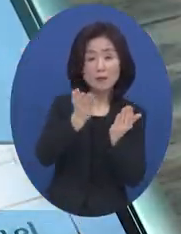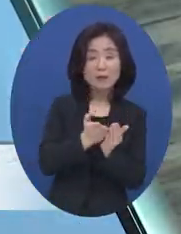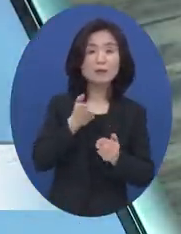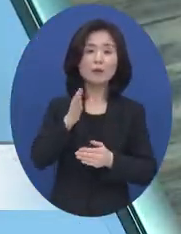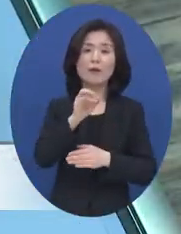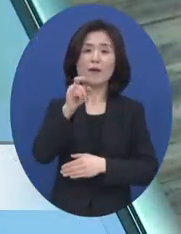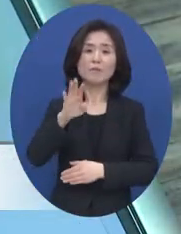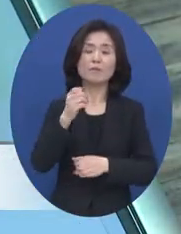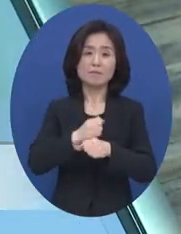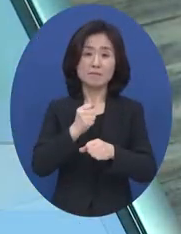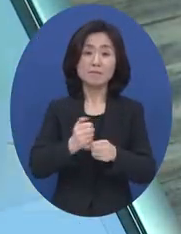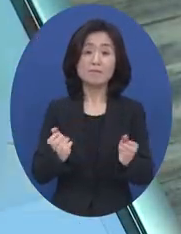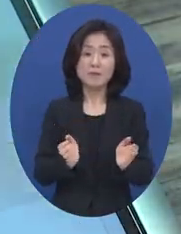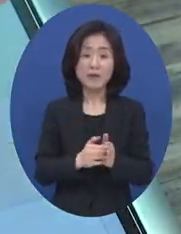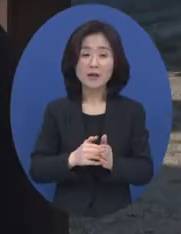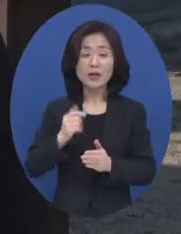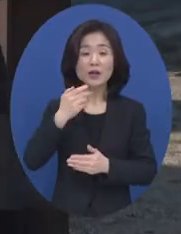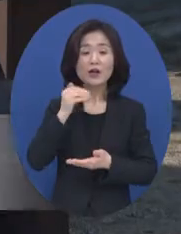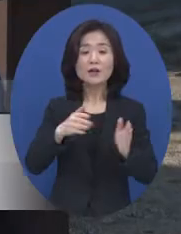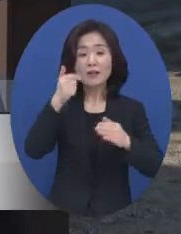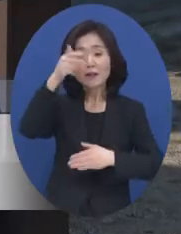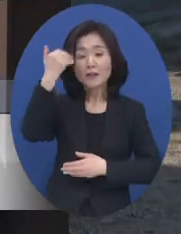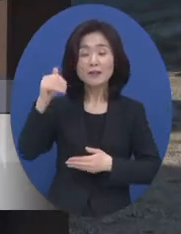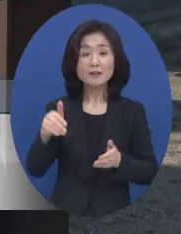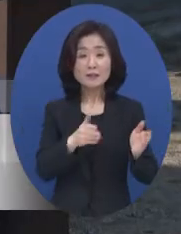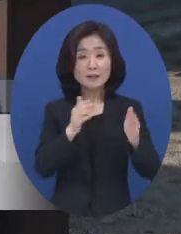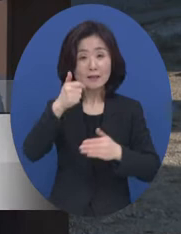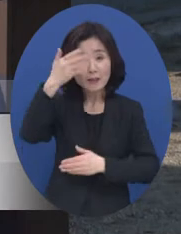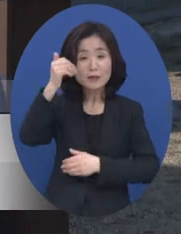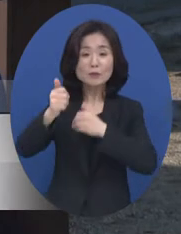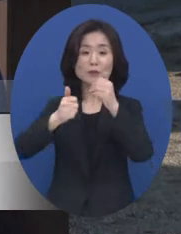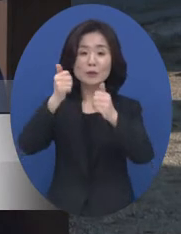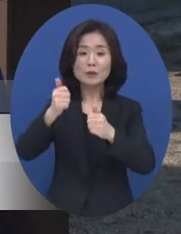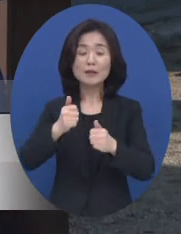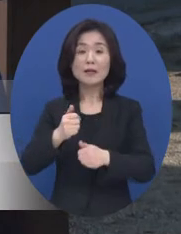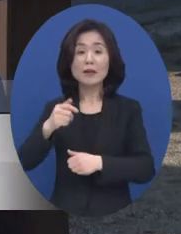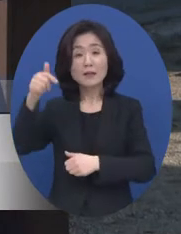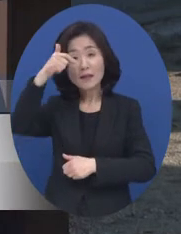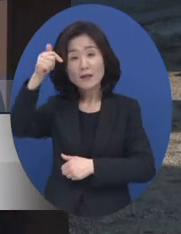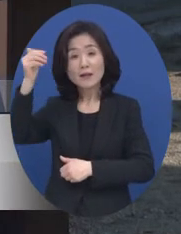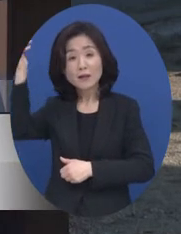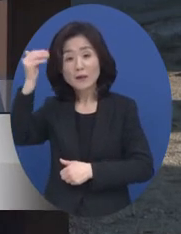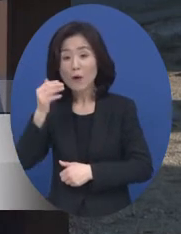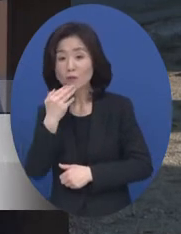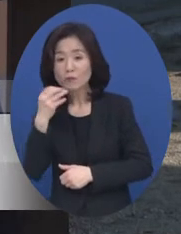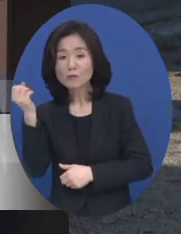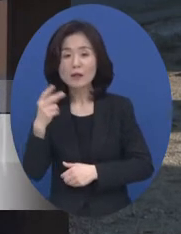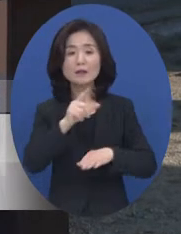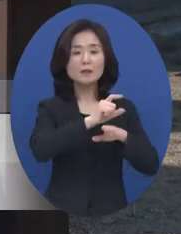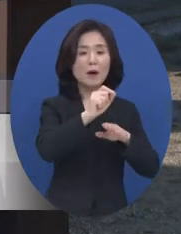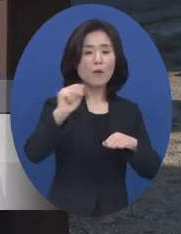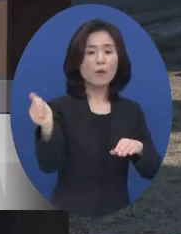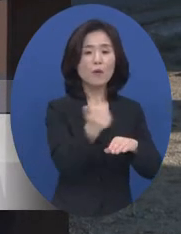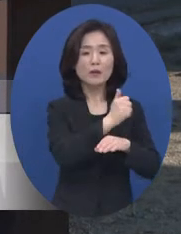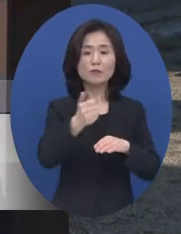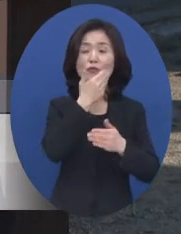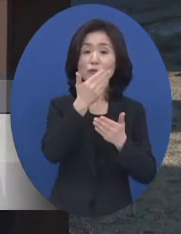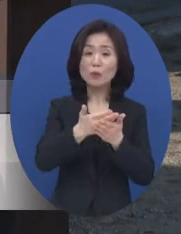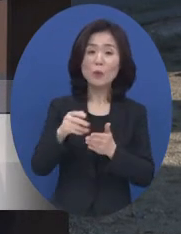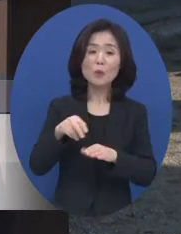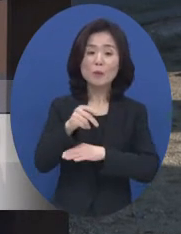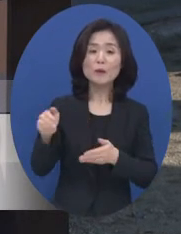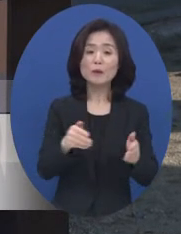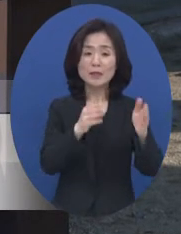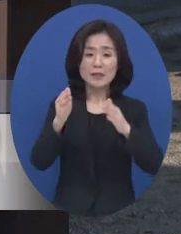전용 앱이 개발됐습니다. 경기 옛길은 옛 선조들이 한양과 지방을 오고 가는 주요 도보길로